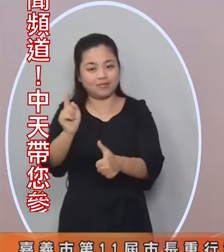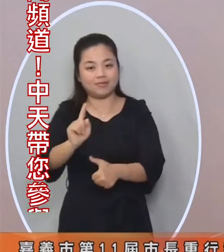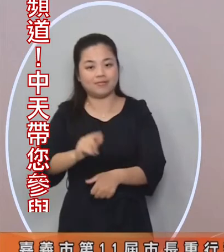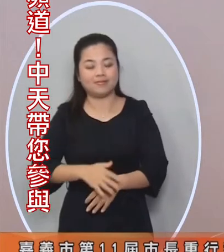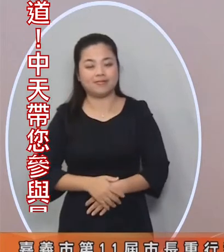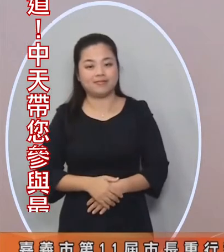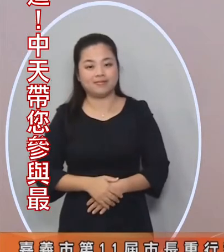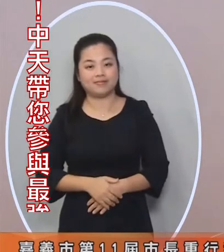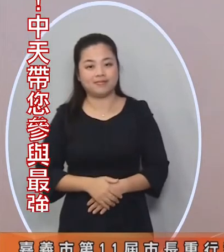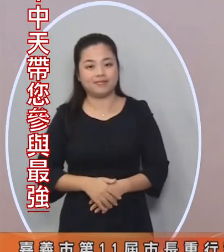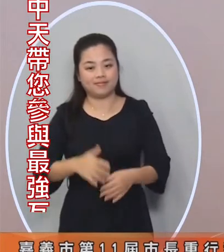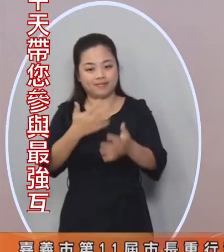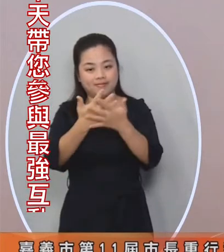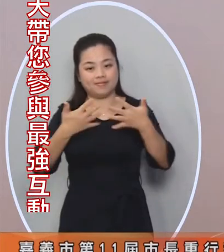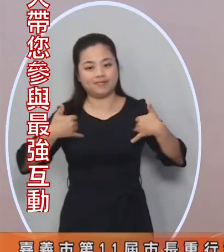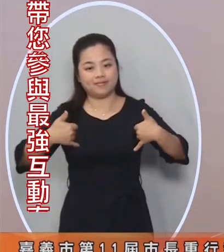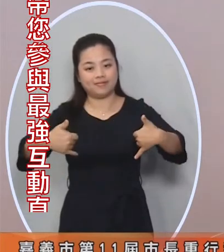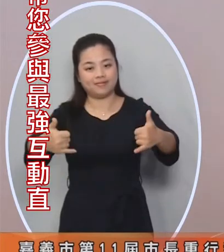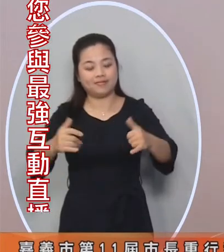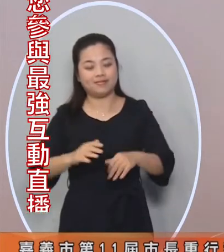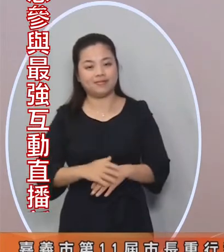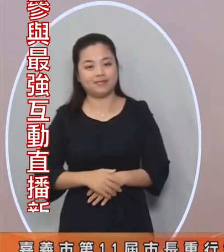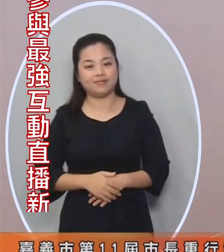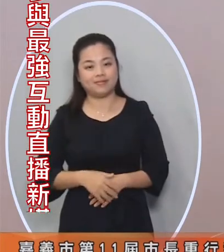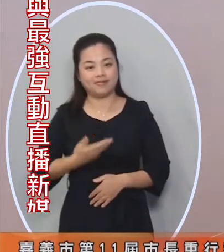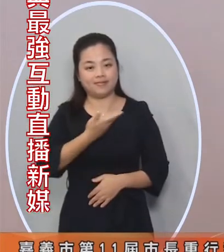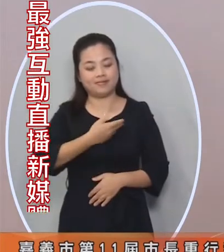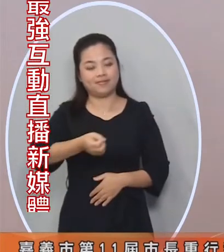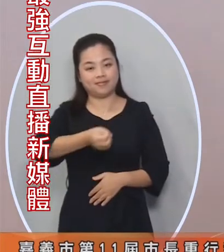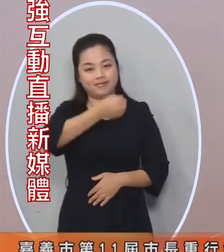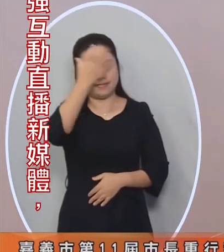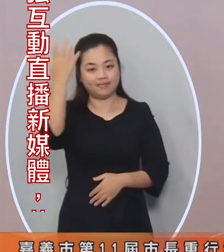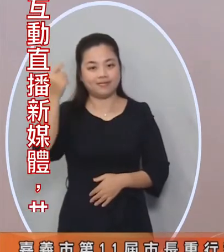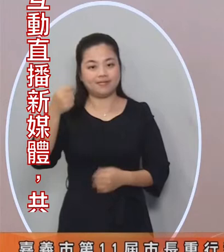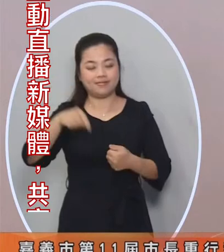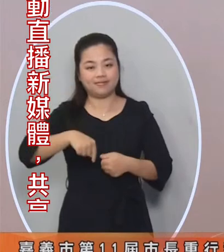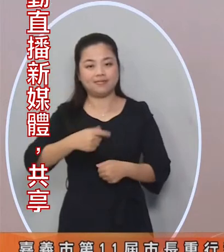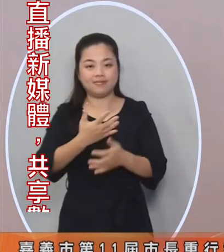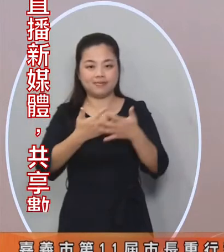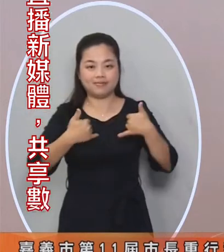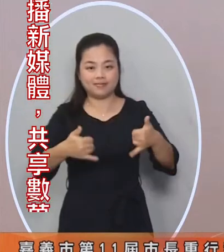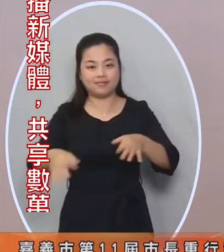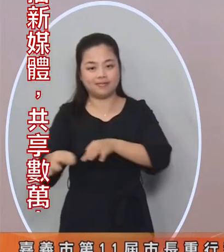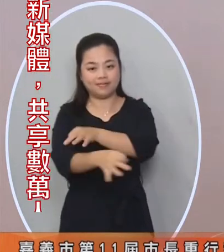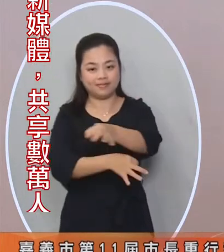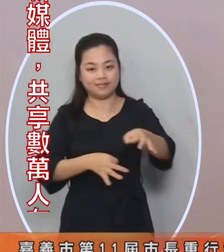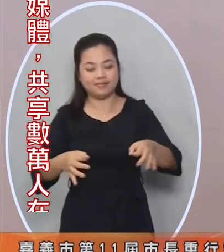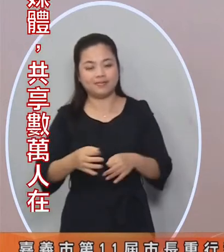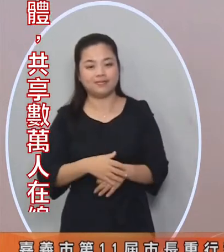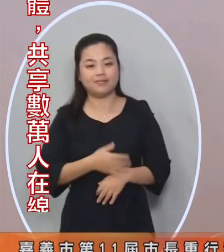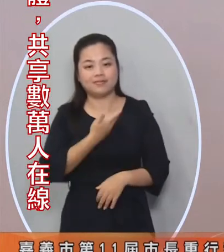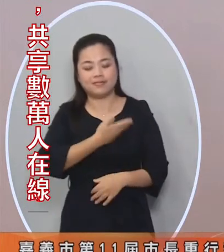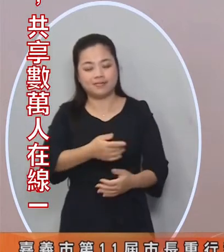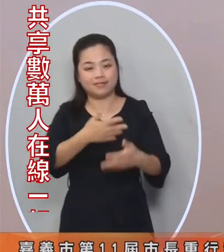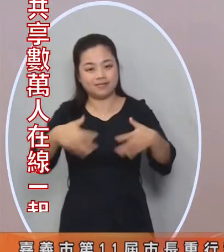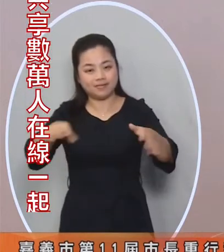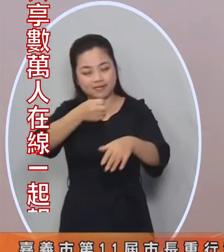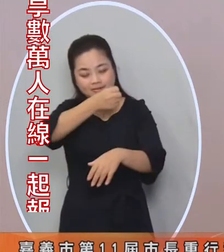的就是我们网络，我们希望我们让年轻人在这边网络的经济，或者这少年人